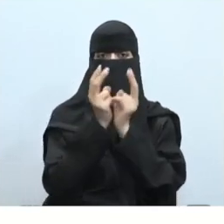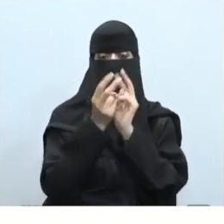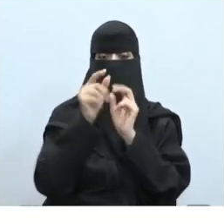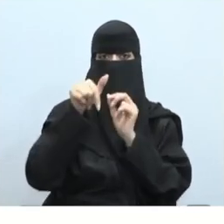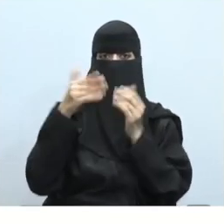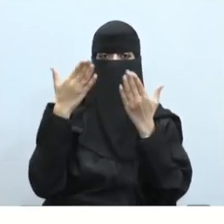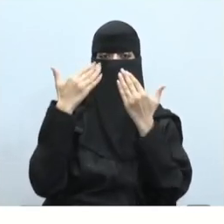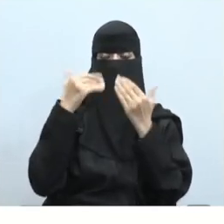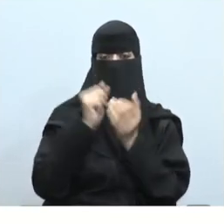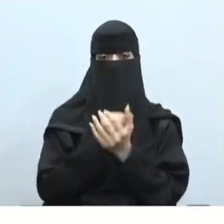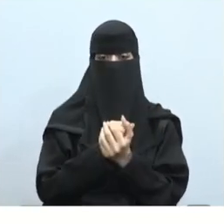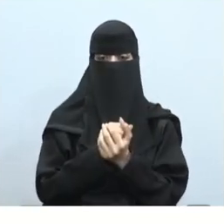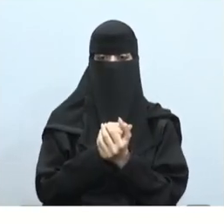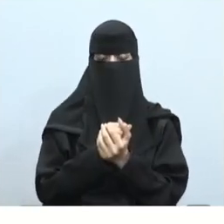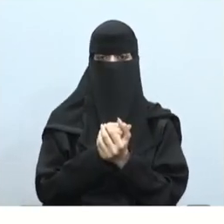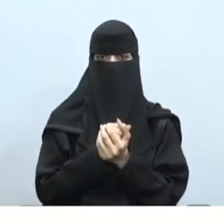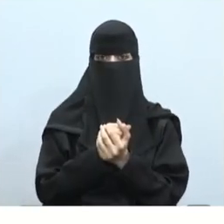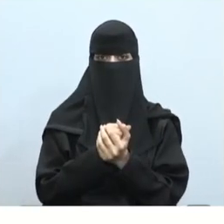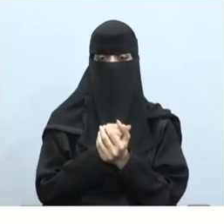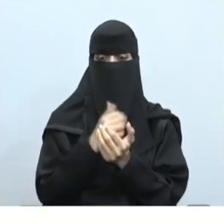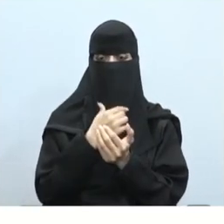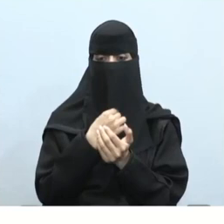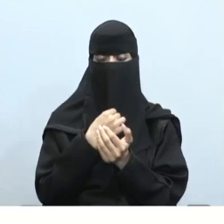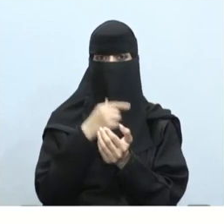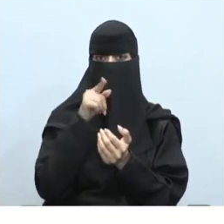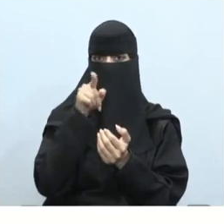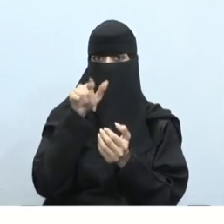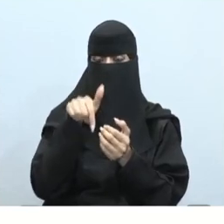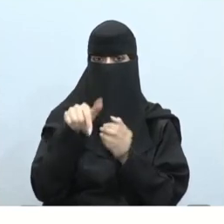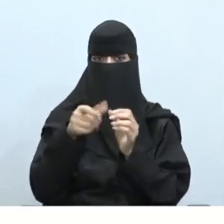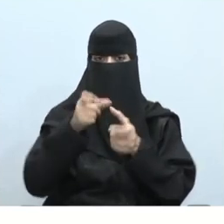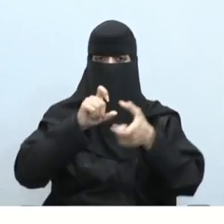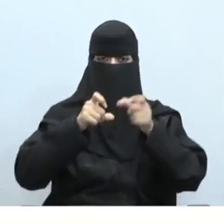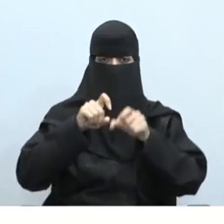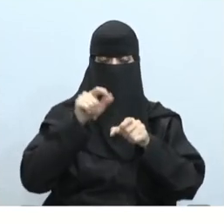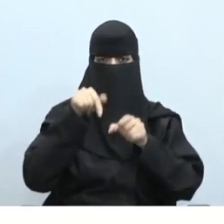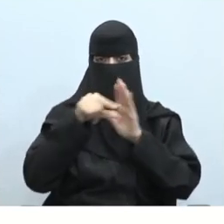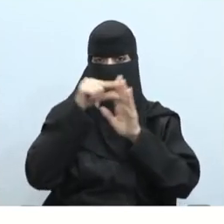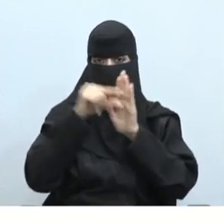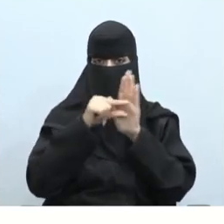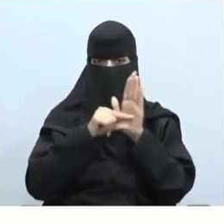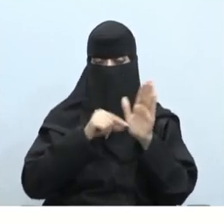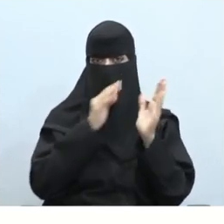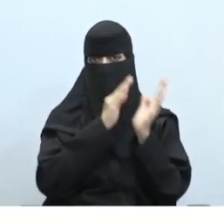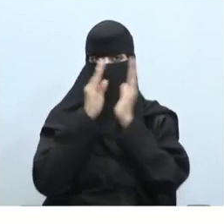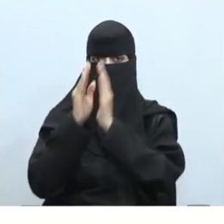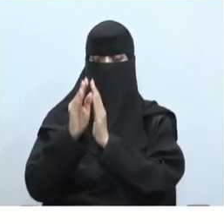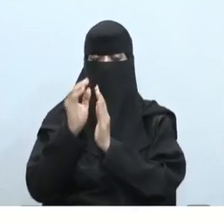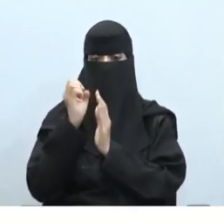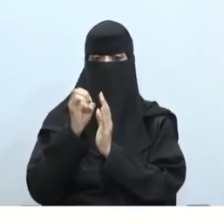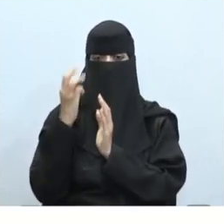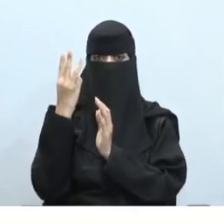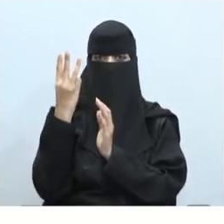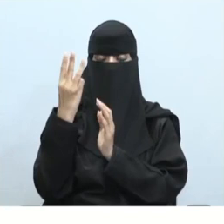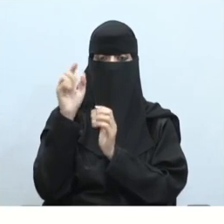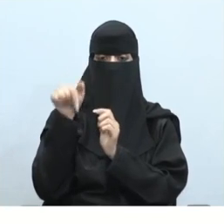المناخيه او الفصول الاربعه اذا هذه مكونات او دروس الوحدات الثالثه